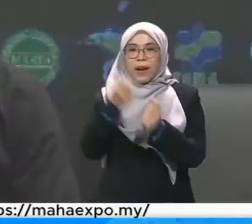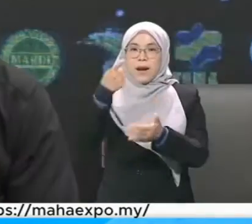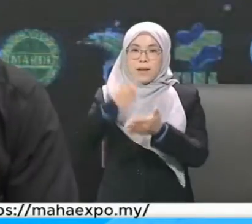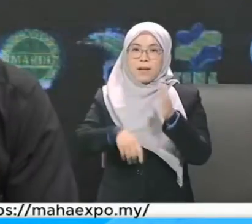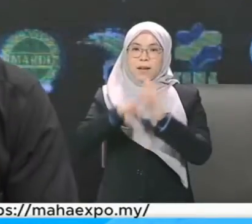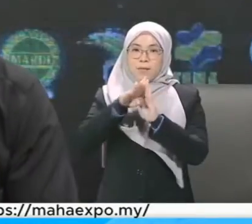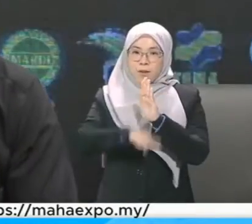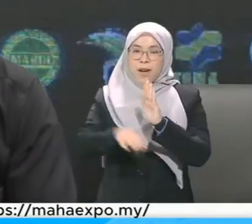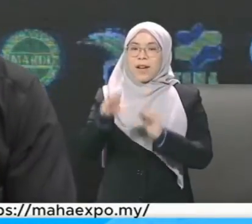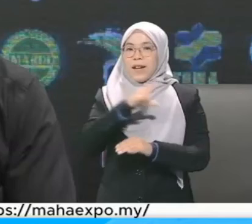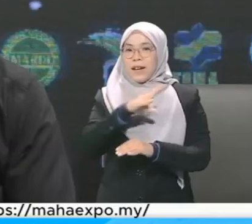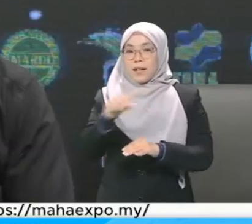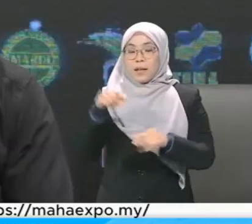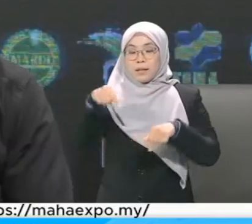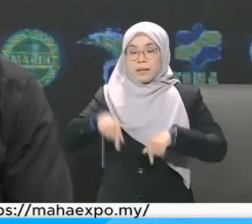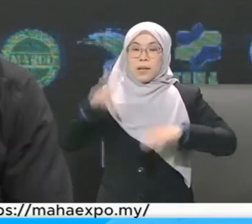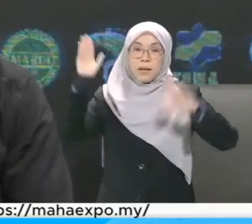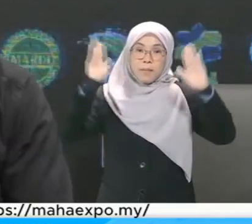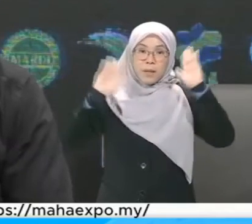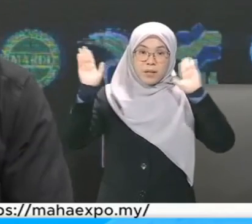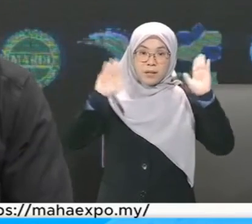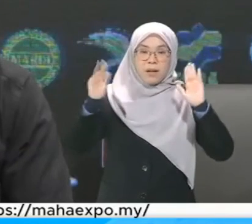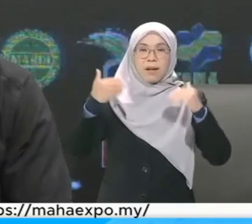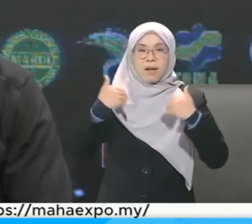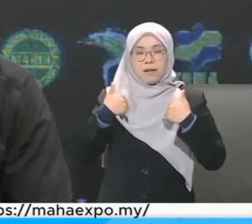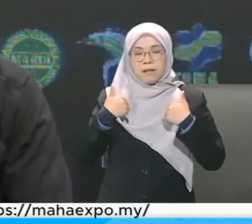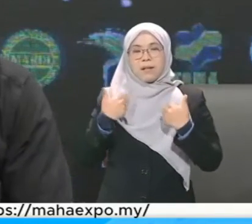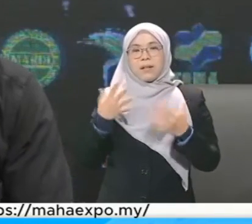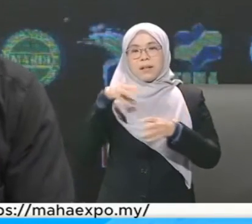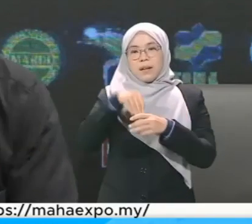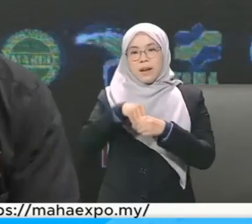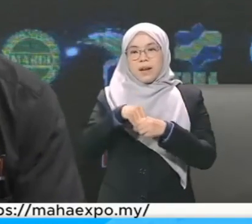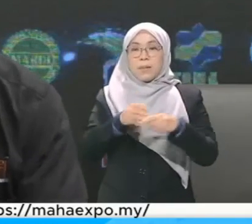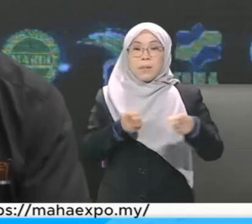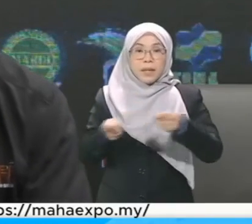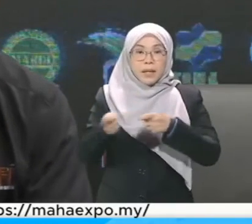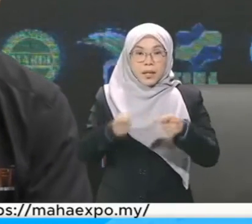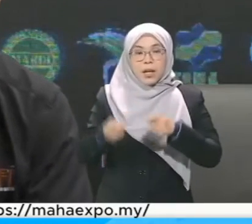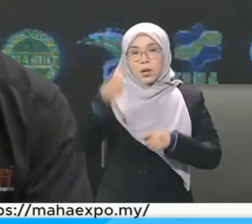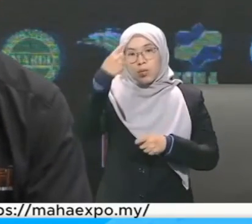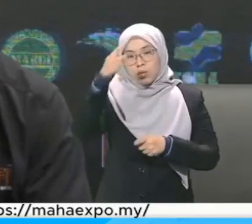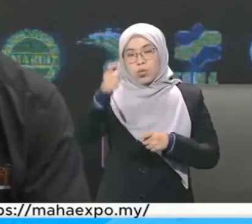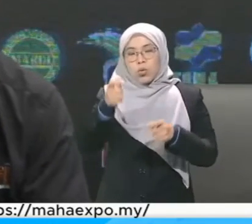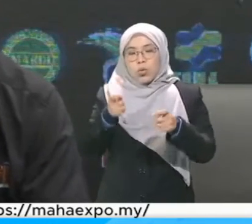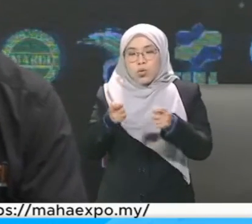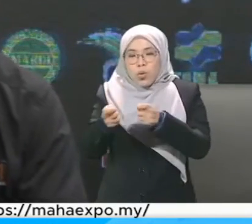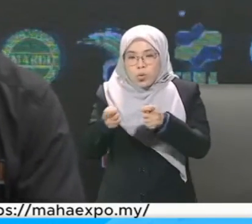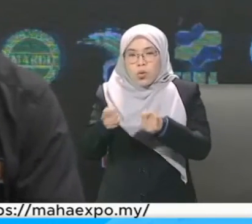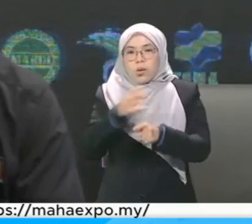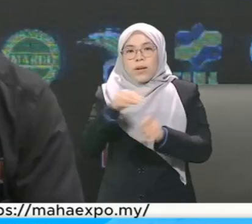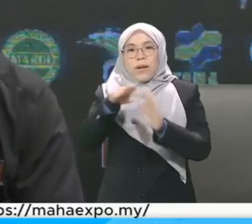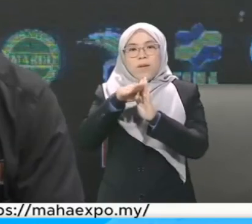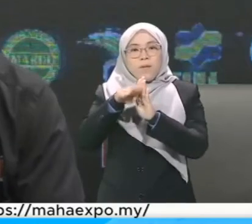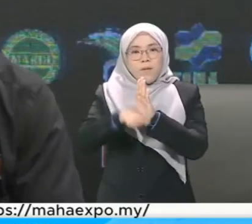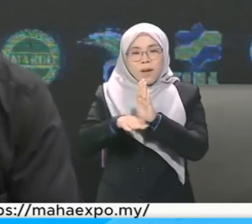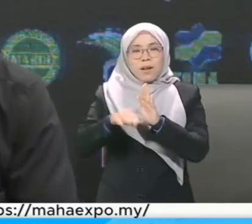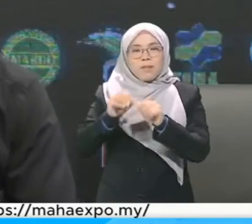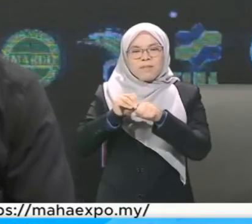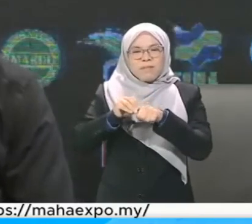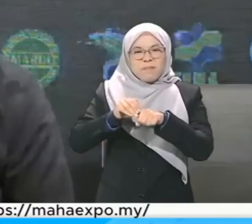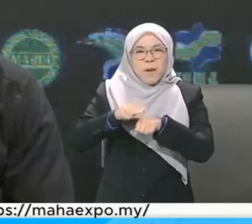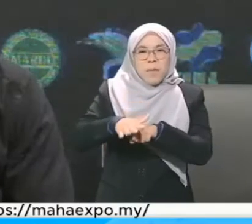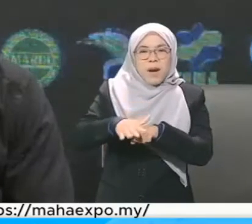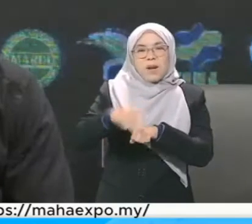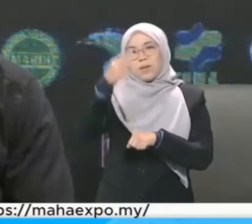tetapi Nadira kita sedang dalam tindakan untuk menangani dan mengurangkan impact